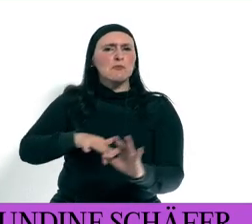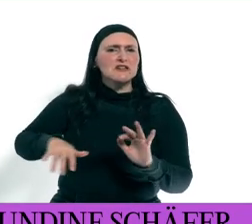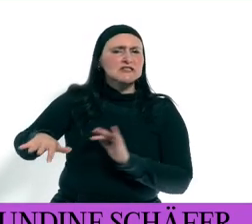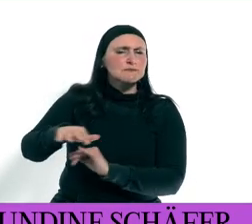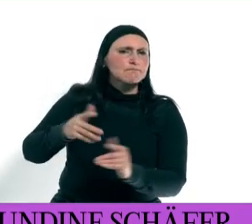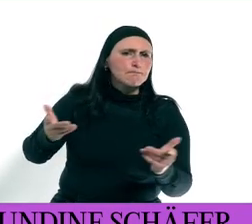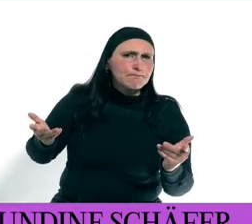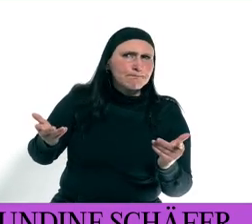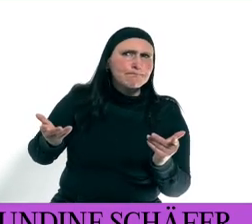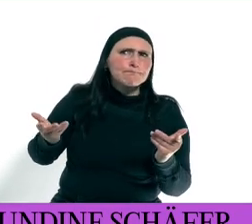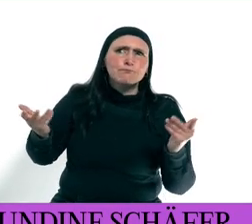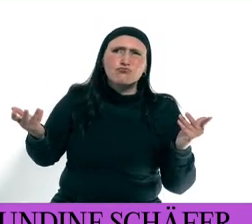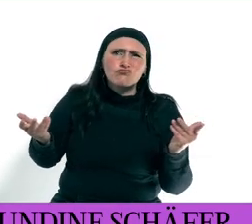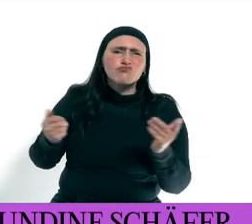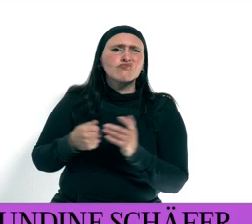ist Urbanismus